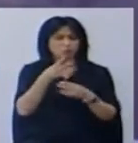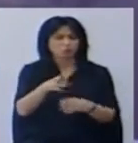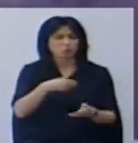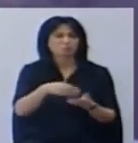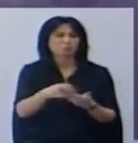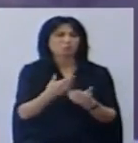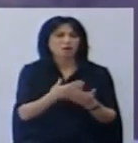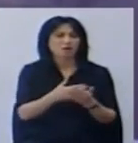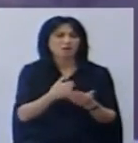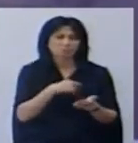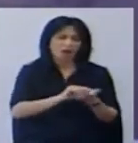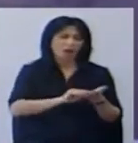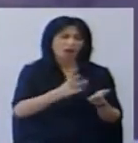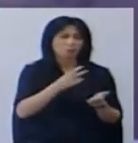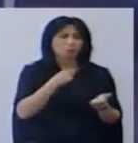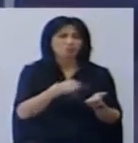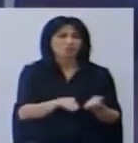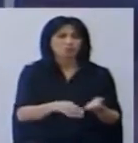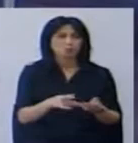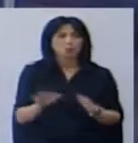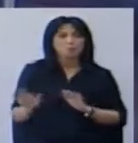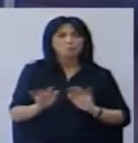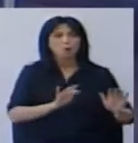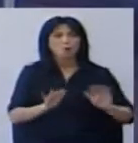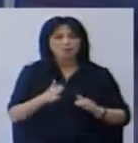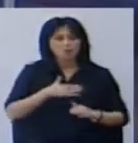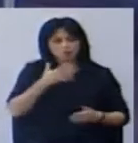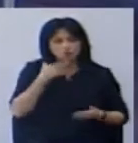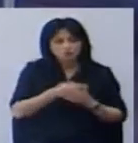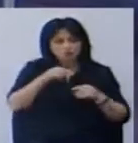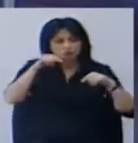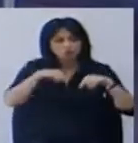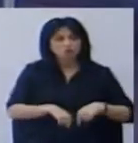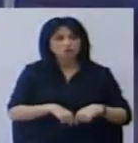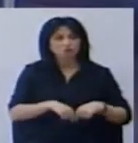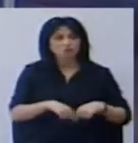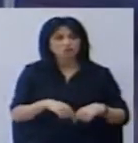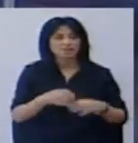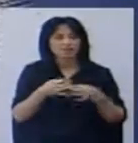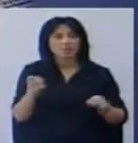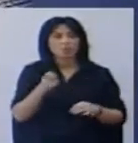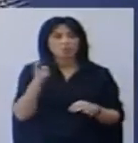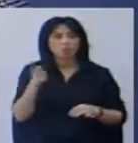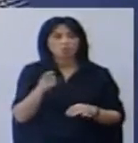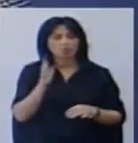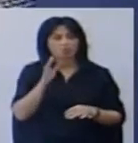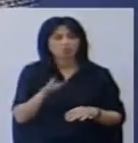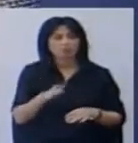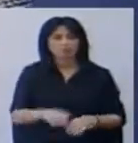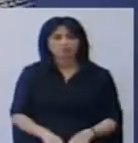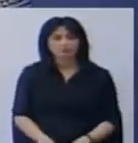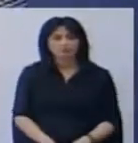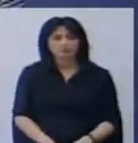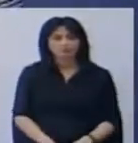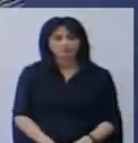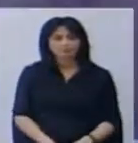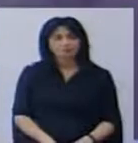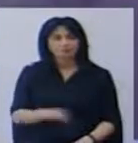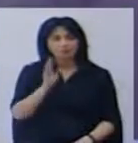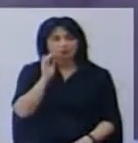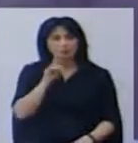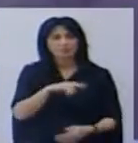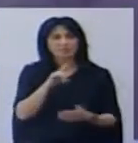მექანიზმი გახდება უფრო მარტივი და გადაწყვეტილება უფრო მოქნილად მიიღება. და თვითმმართველობას მეტი დამოუკიდებლობა ექნება. ეცით რა, როდესაც